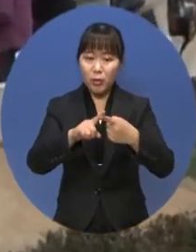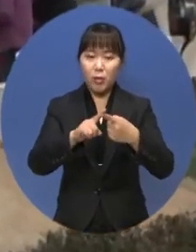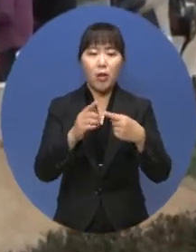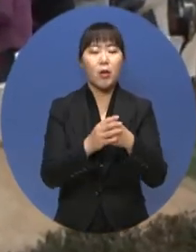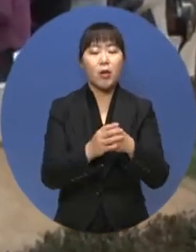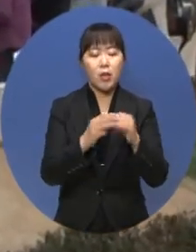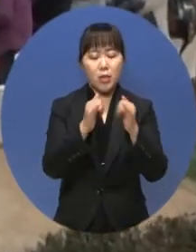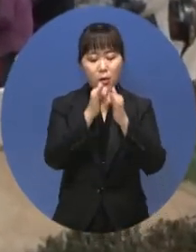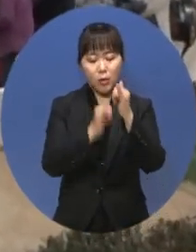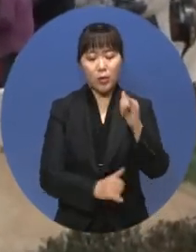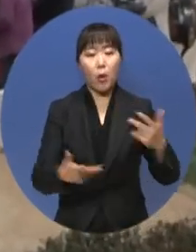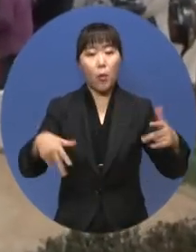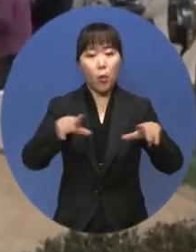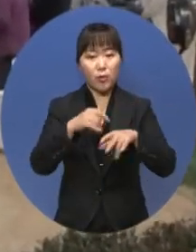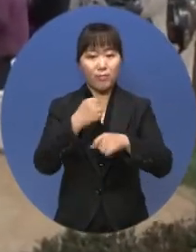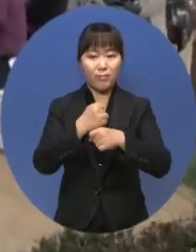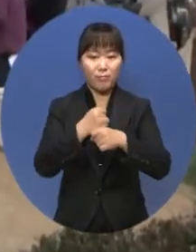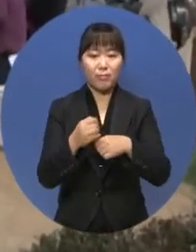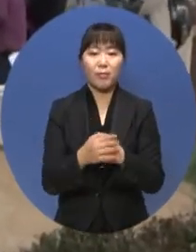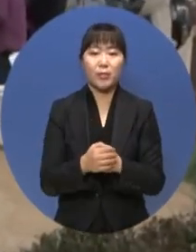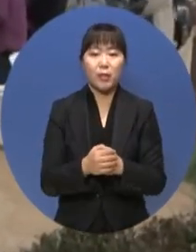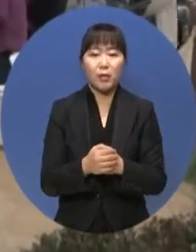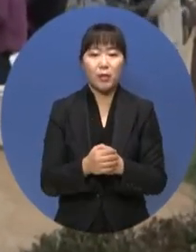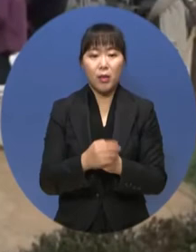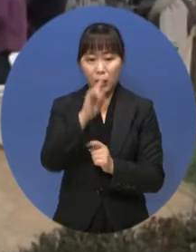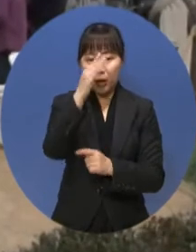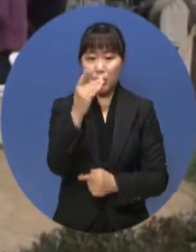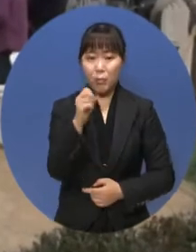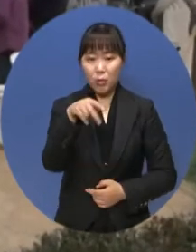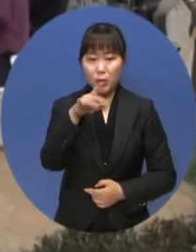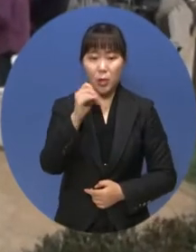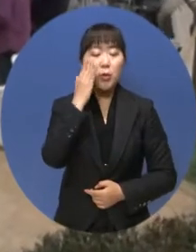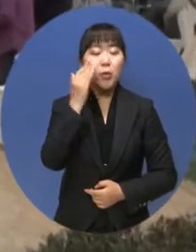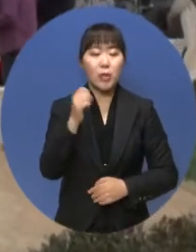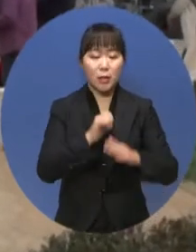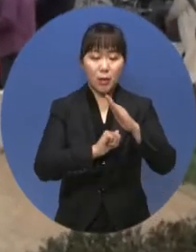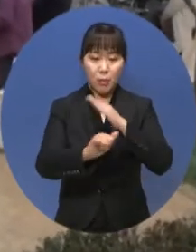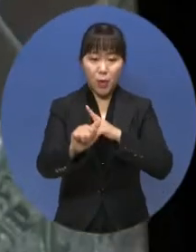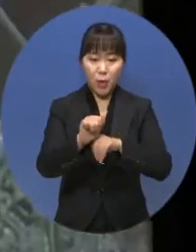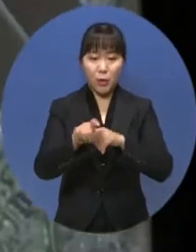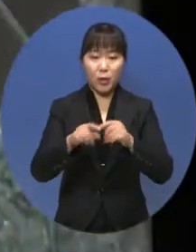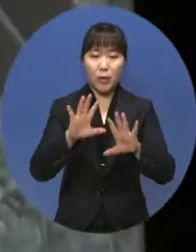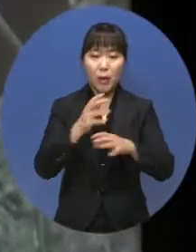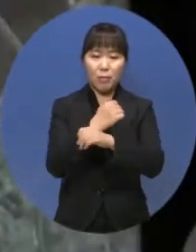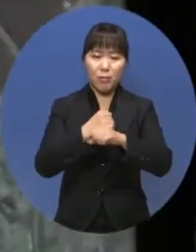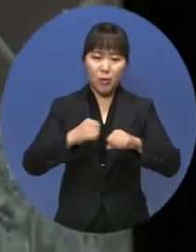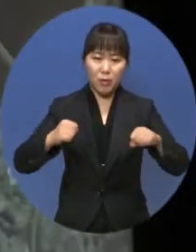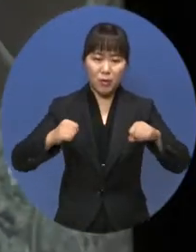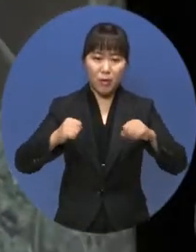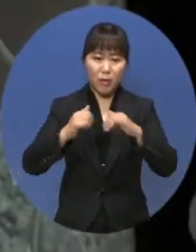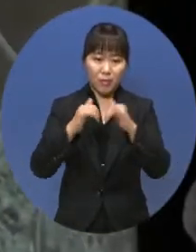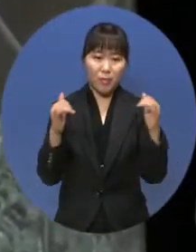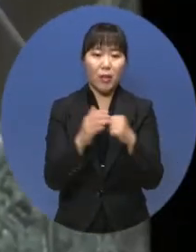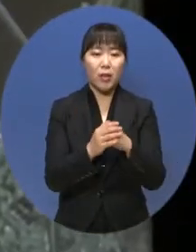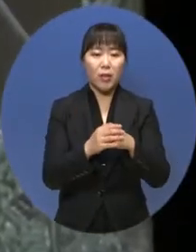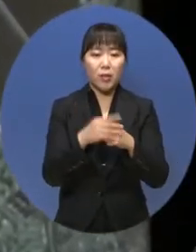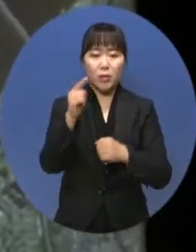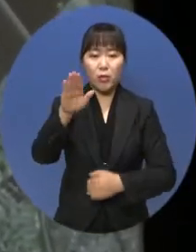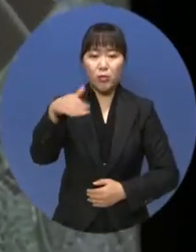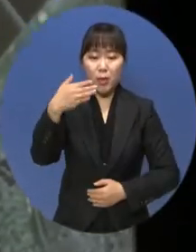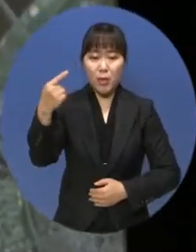역사공원으로 꾸며졌습니다. 이봉창 의사는 용산을 대표하는 독립투사입니다. 1901년 8월